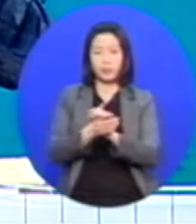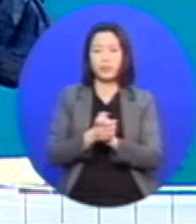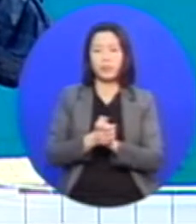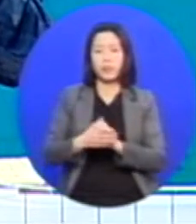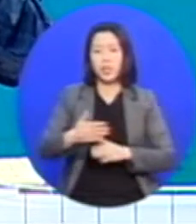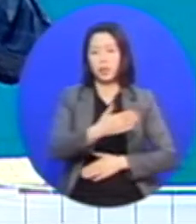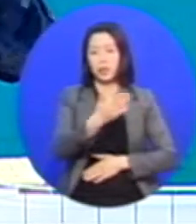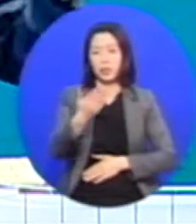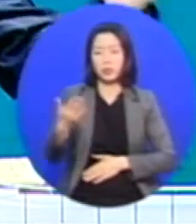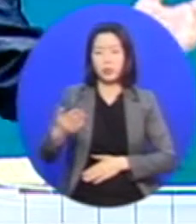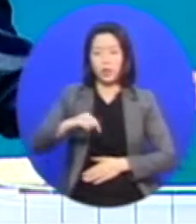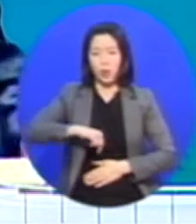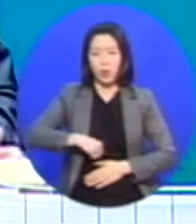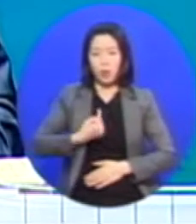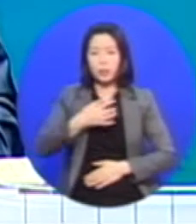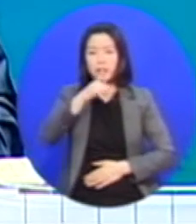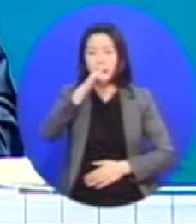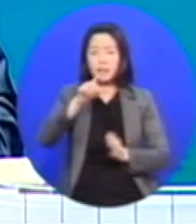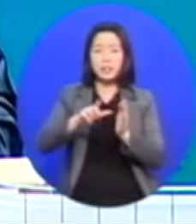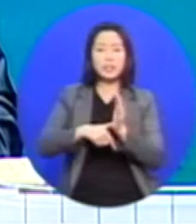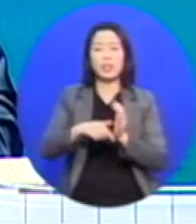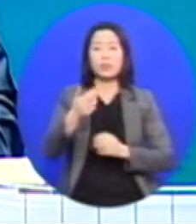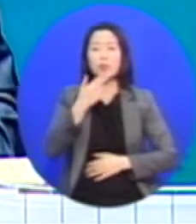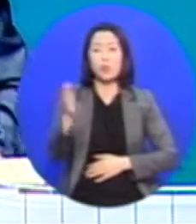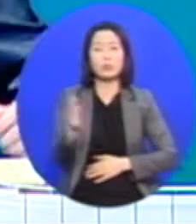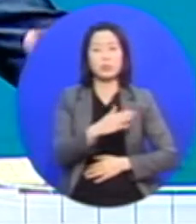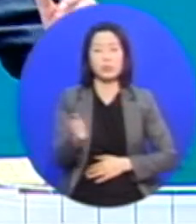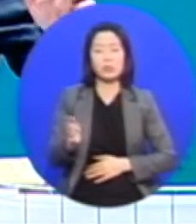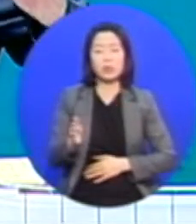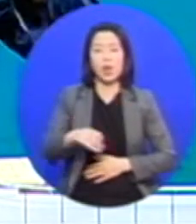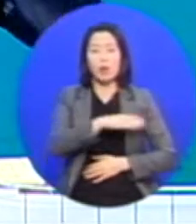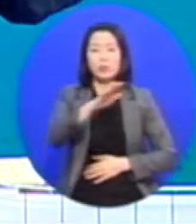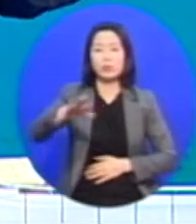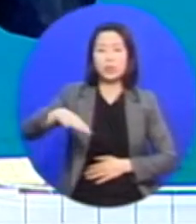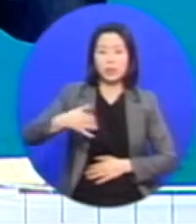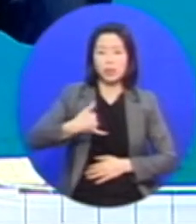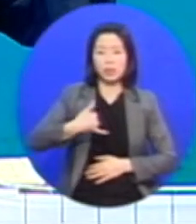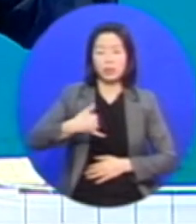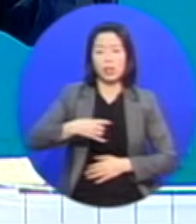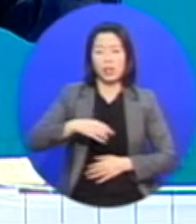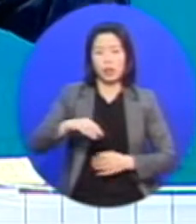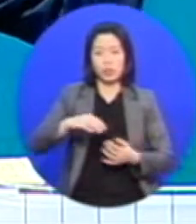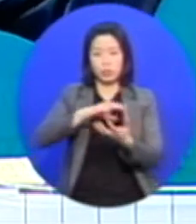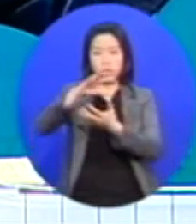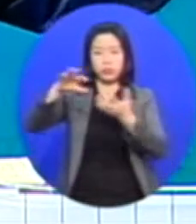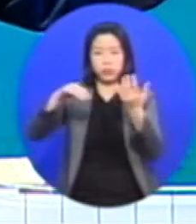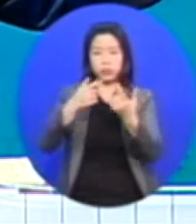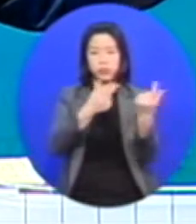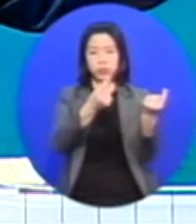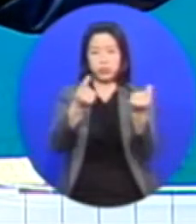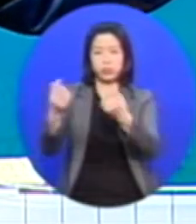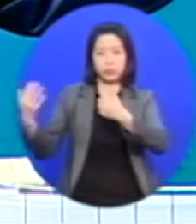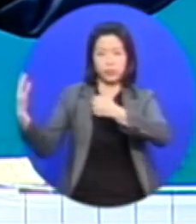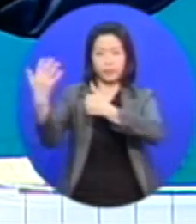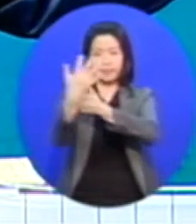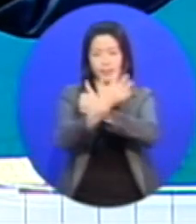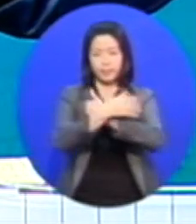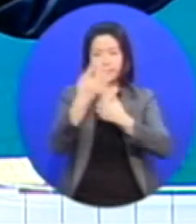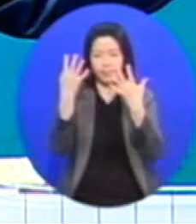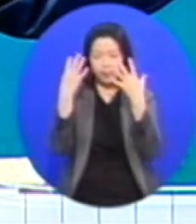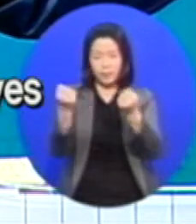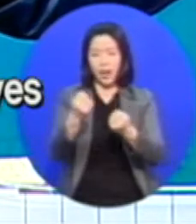너 혼자 있는 시간이 없어요 우리에게는 구름같이 둘러싼 허다한 증인들이 있어요